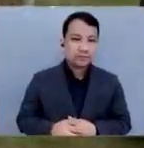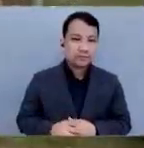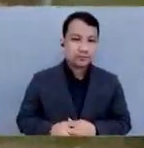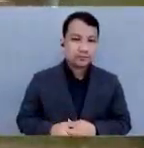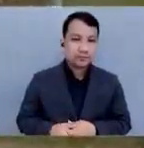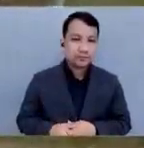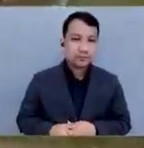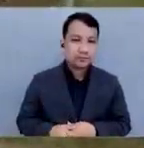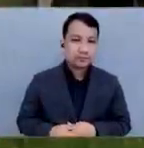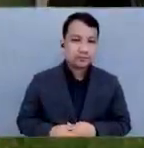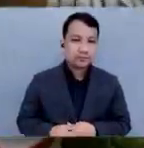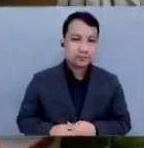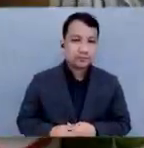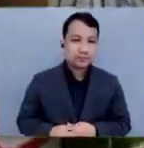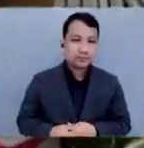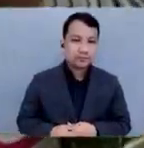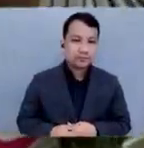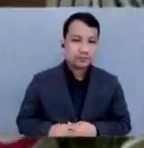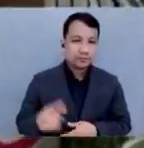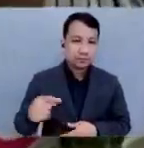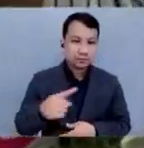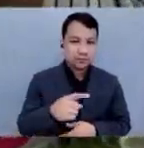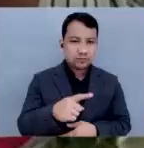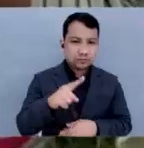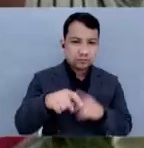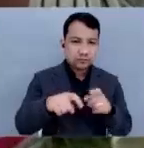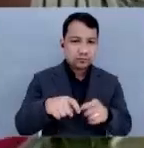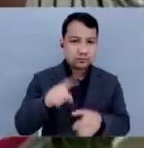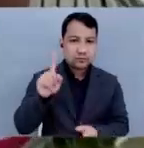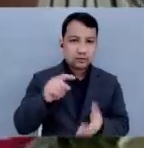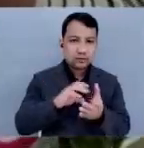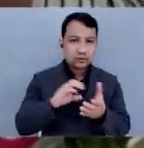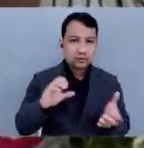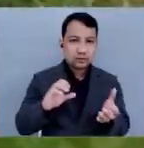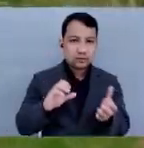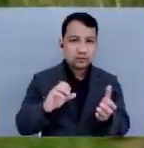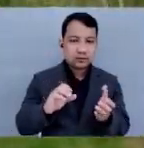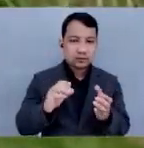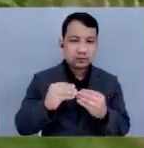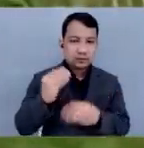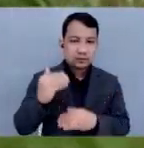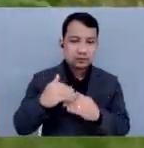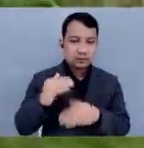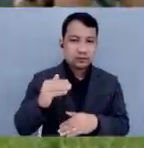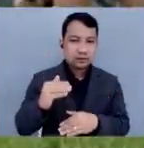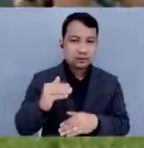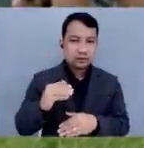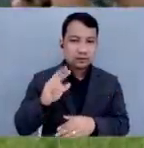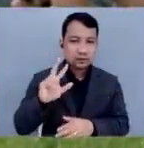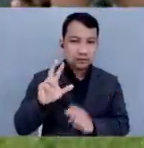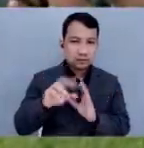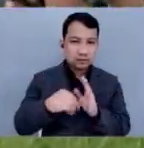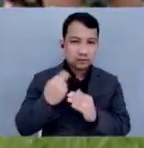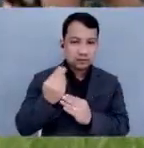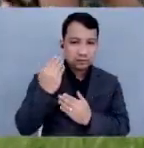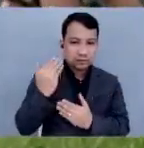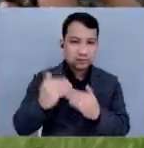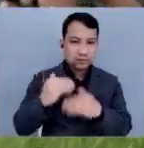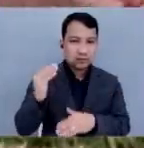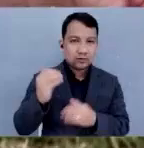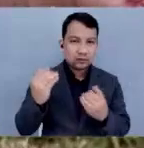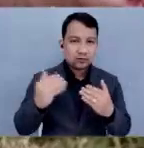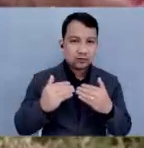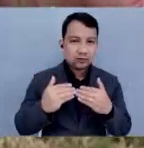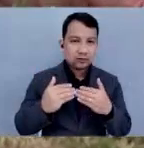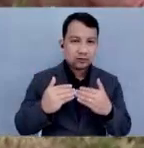Dinigyan ng malilit na sukat ng lupa ang nasa 100 kalahok. Meron silang kalating oras at kung sino ang may pinakamaraming mailabas na